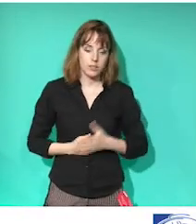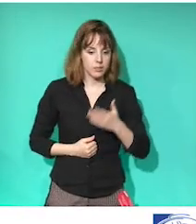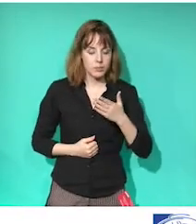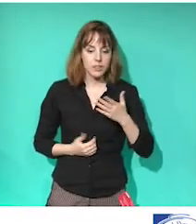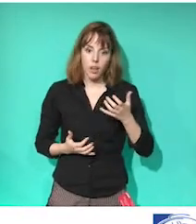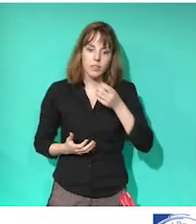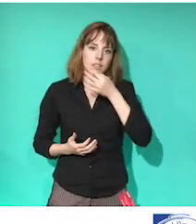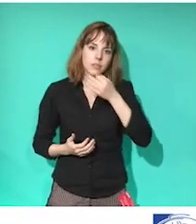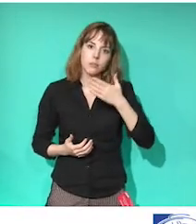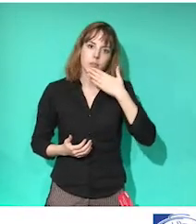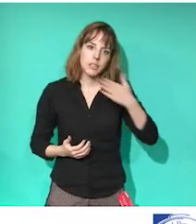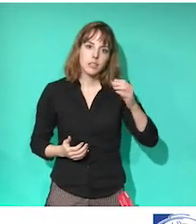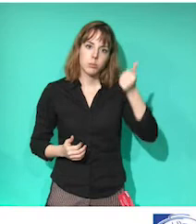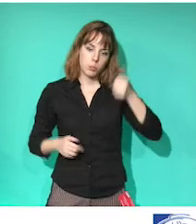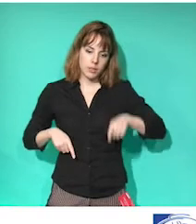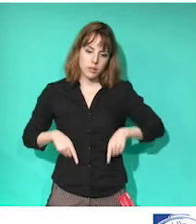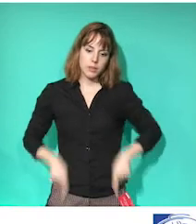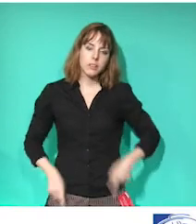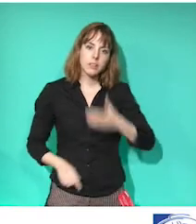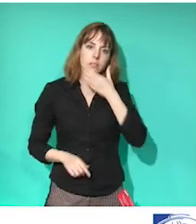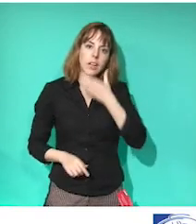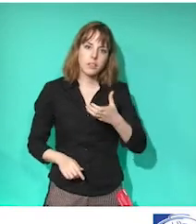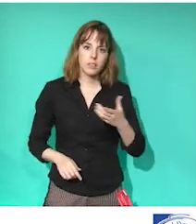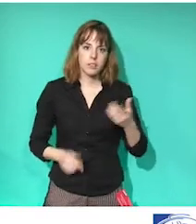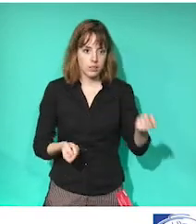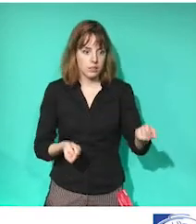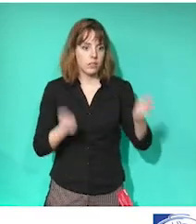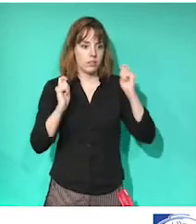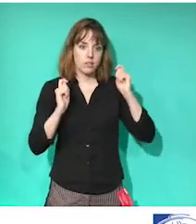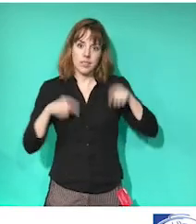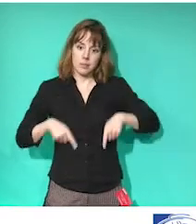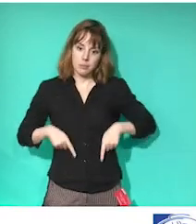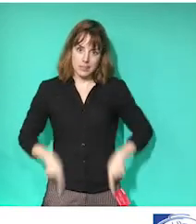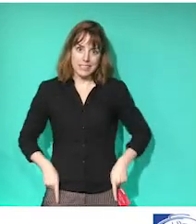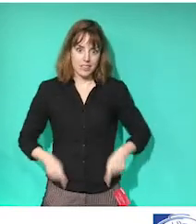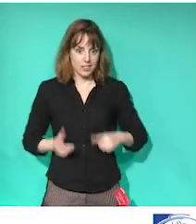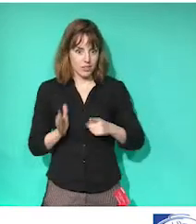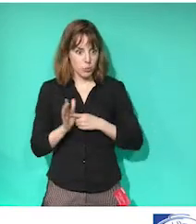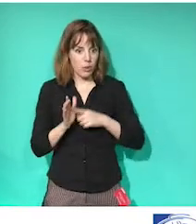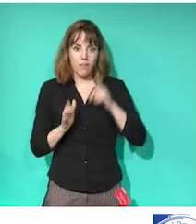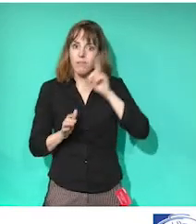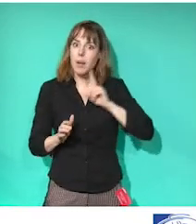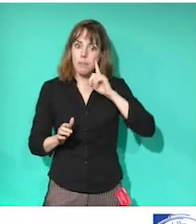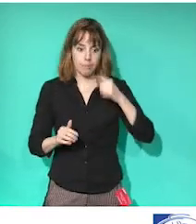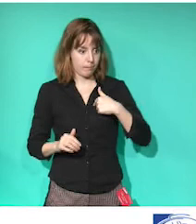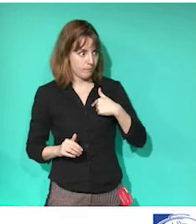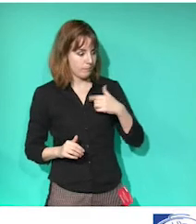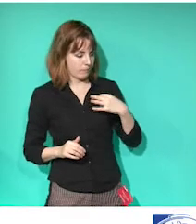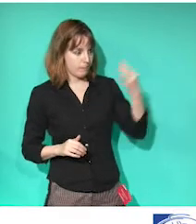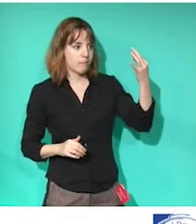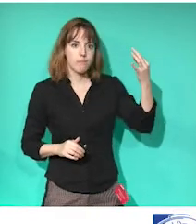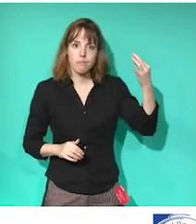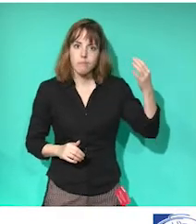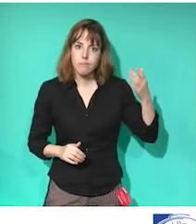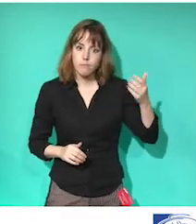Manuel Valls de m'avoir nommé ministre des droits des femmes. Parce que ils ont décidé, quand ils